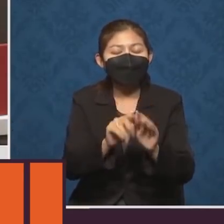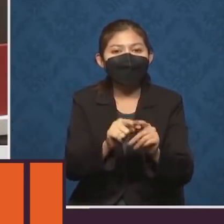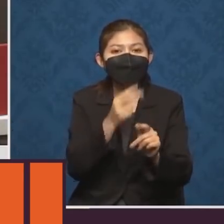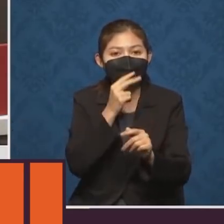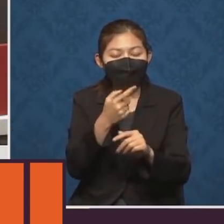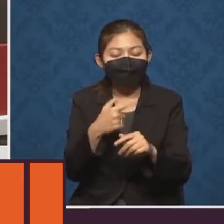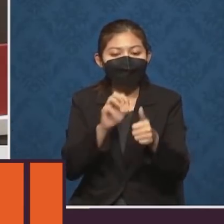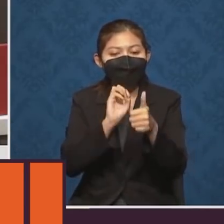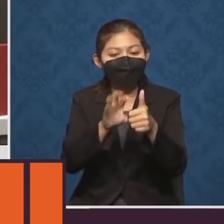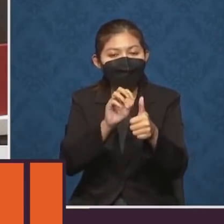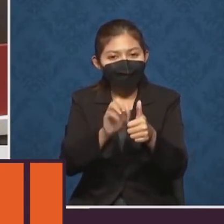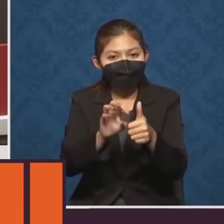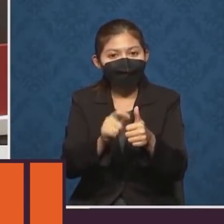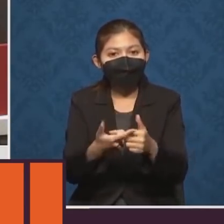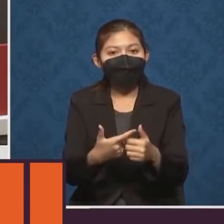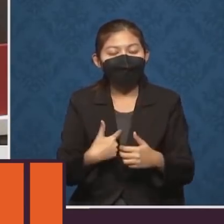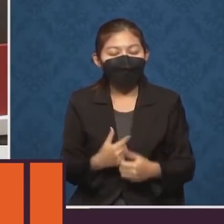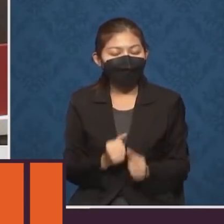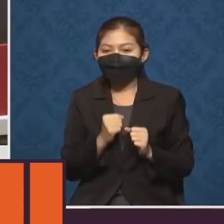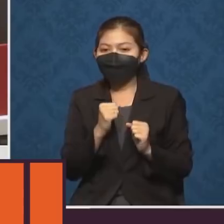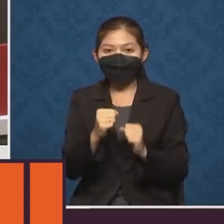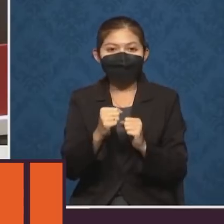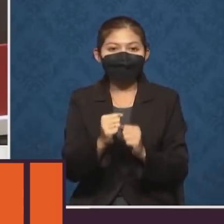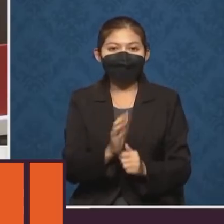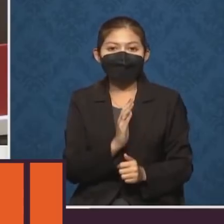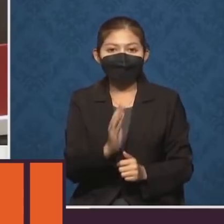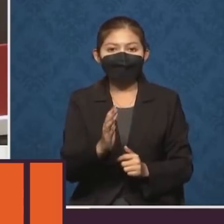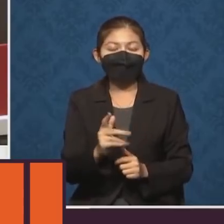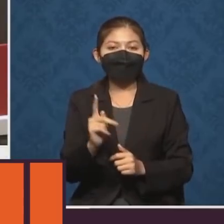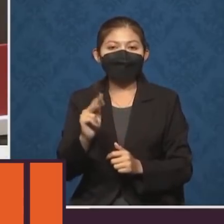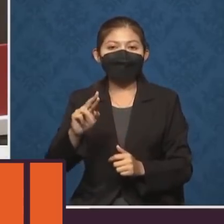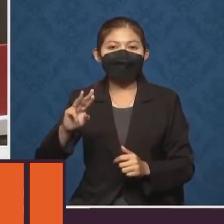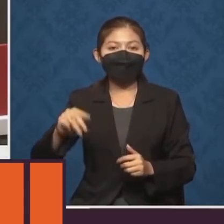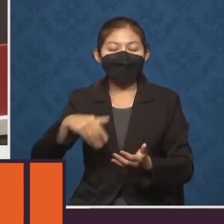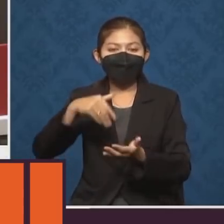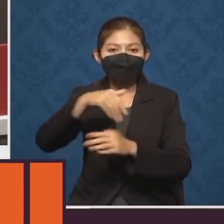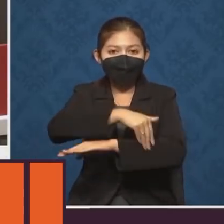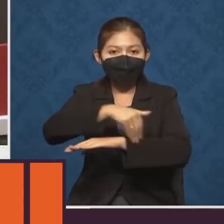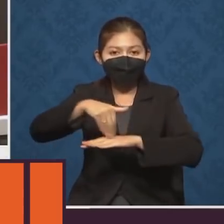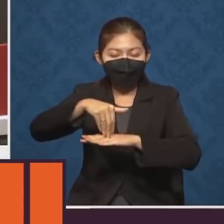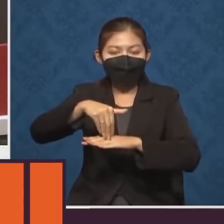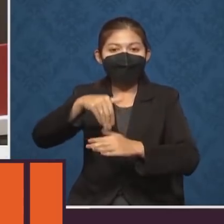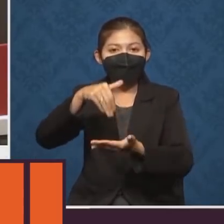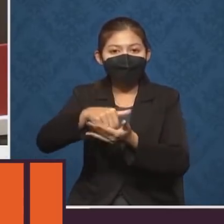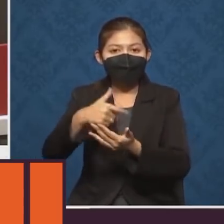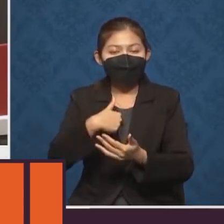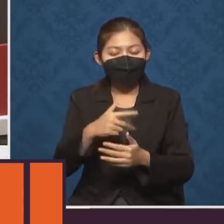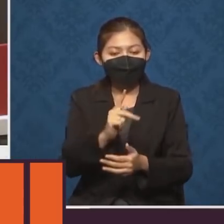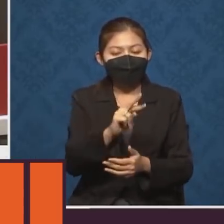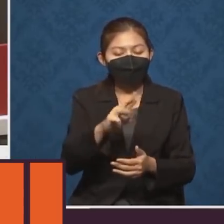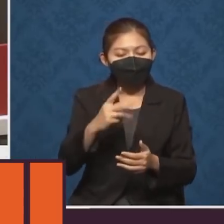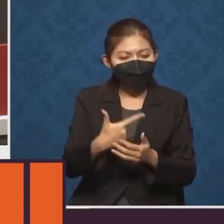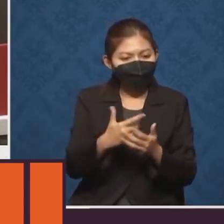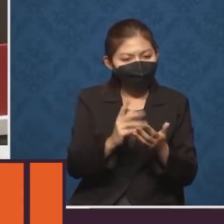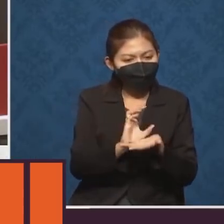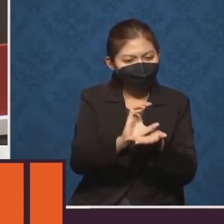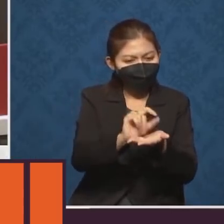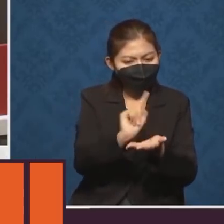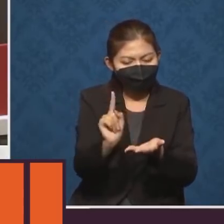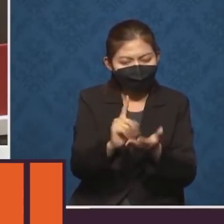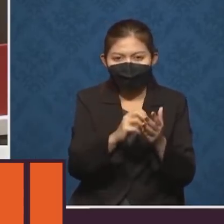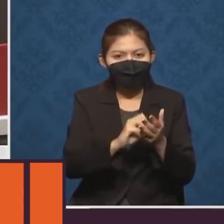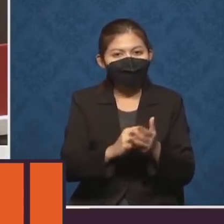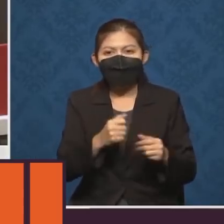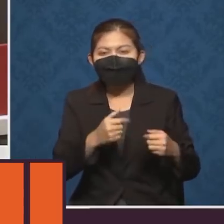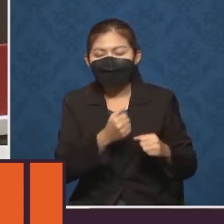ครับทำเสนอนะที่กล้าหาญและเด็ดเดี่ยวของกรมบัญชีกลางครับถ้ากองทุนไหนท่านคิดว่าไปไม่รอดแล้วมันไม่สั่งชั่นแล้วนะฮะควรจะมี